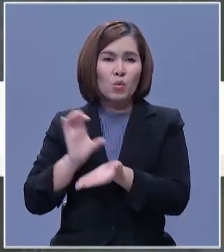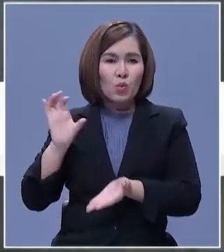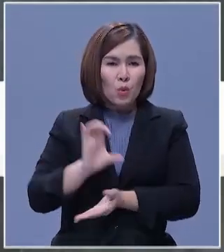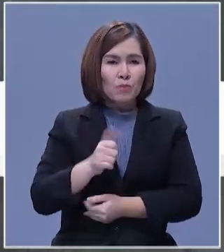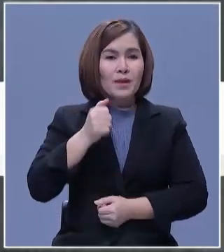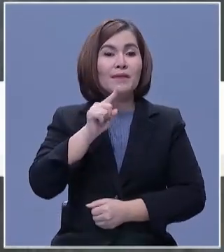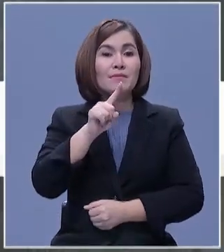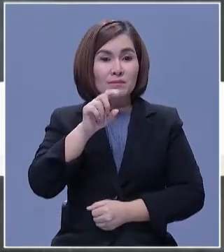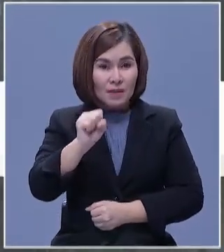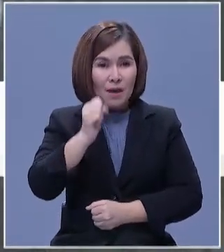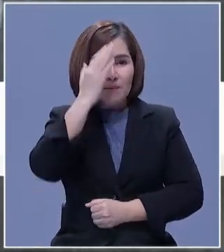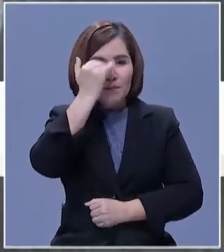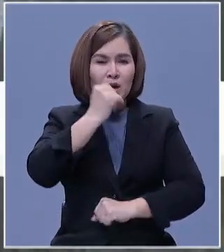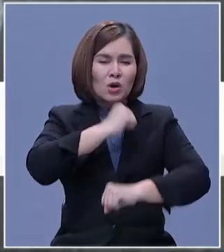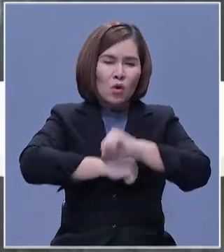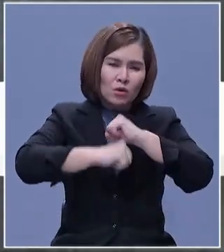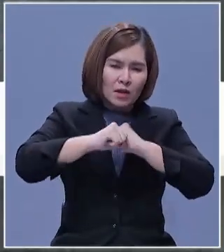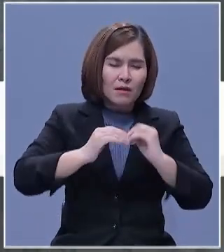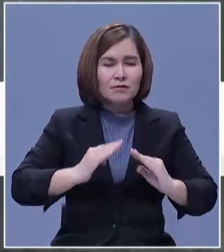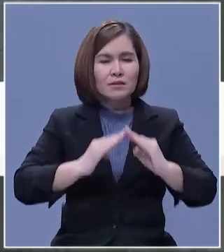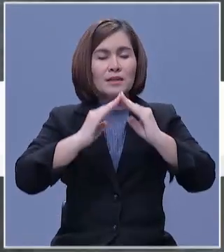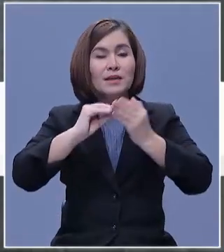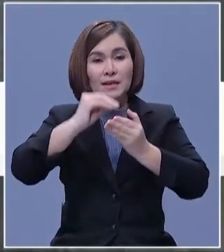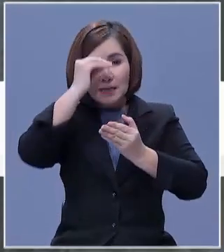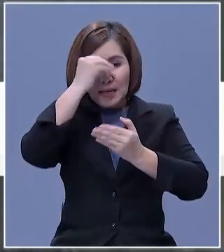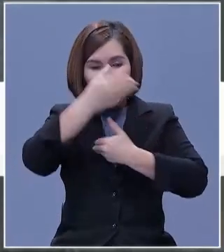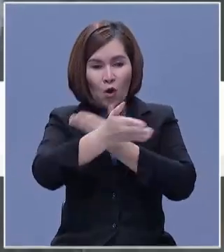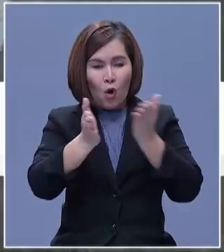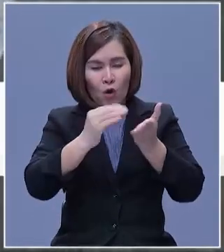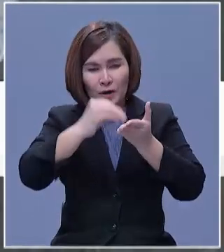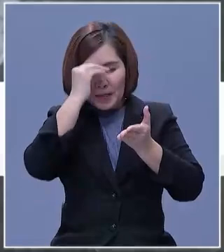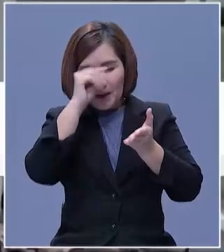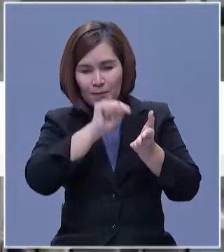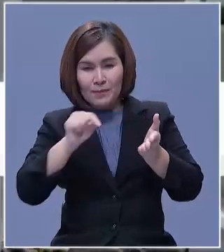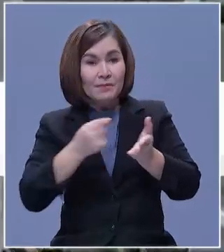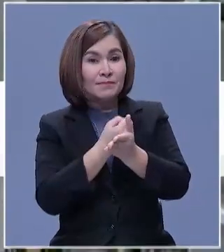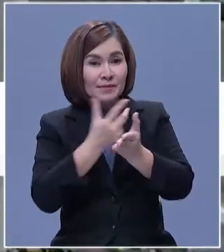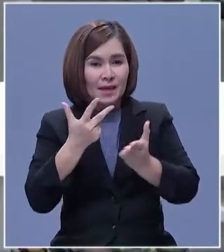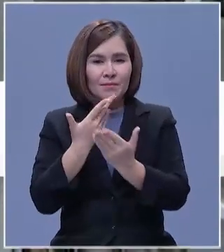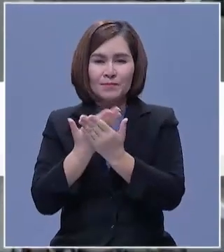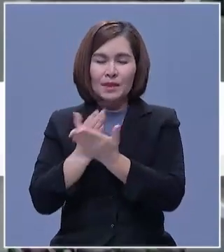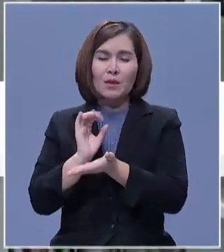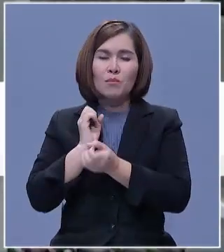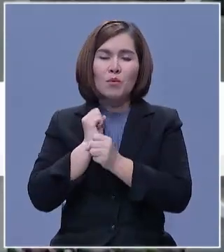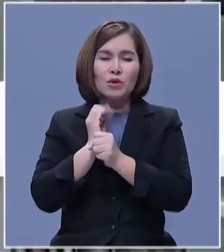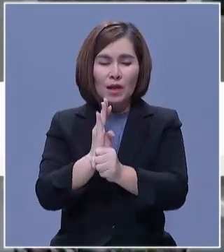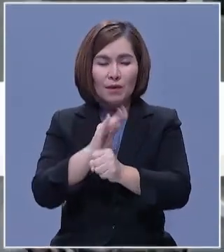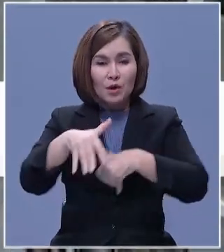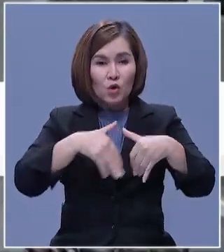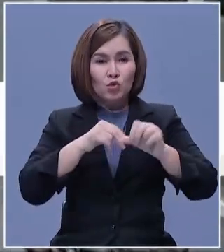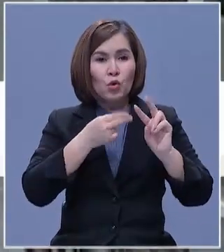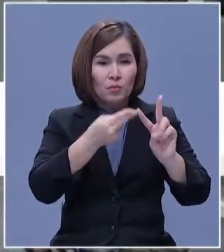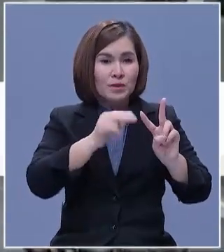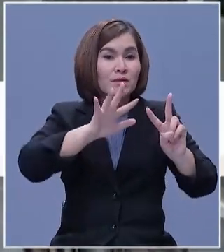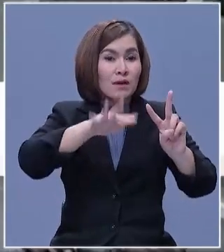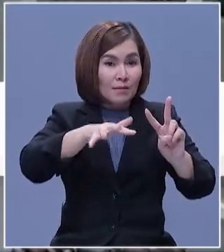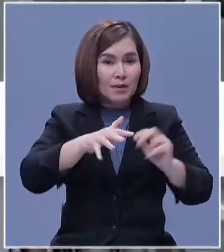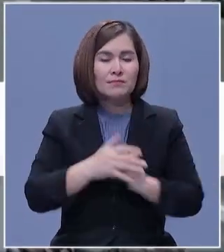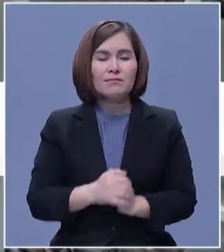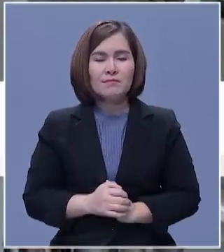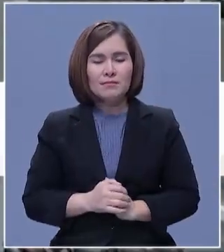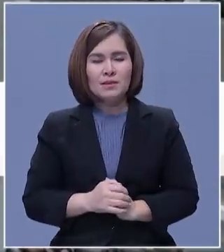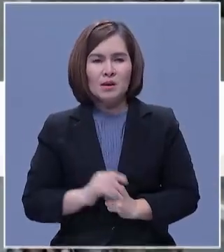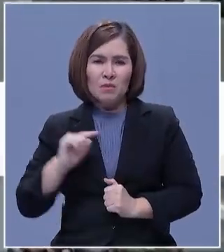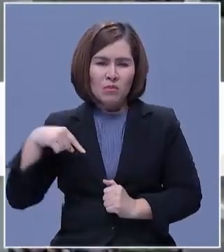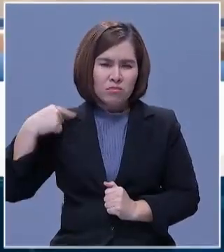าทสร้างอาคารเรียนขึ้นมาเนี่ยนะครับจำนวน3ห้องเรียนรวมเงินบริจาคของประชาชนอีก 25,000 บาทต่อม